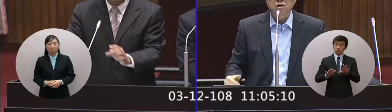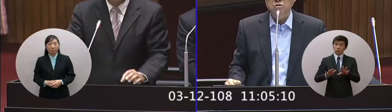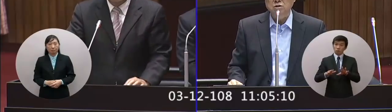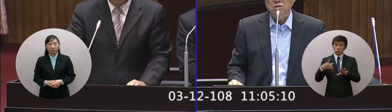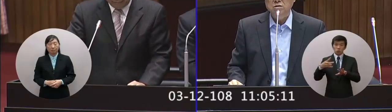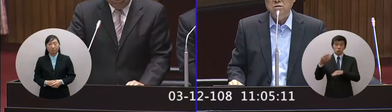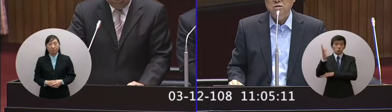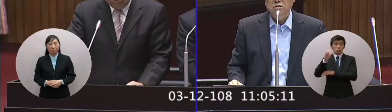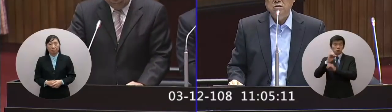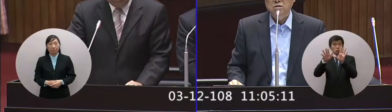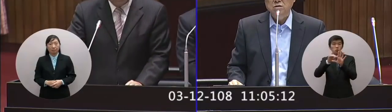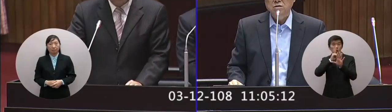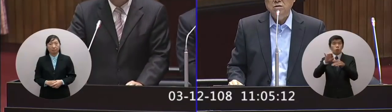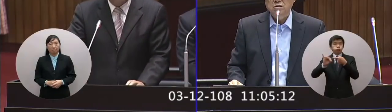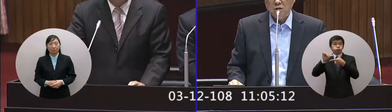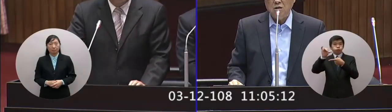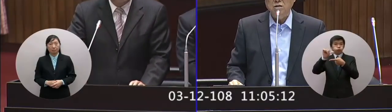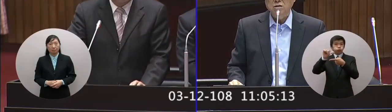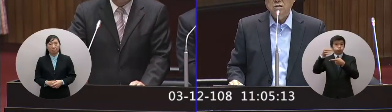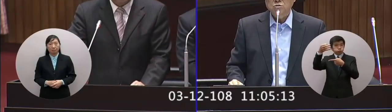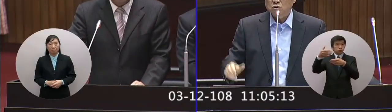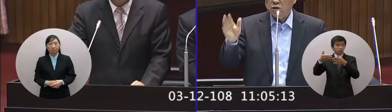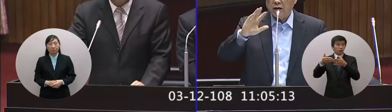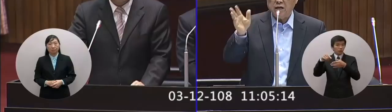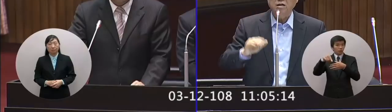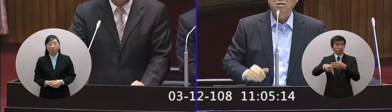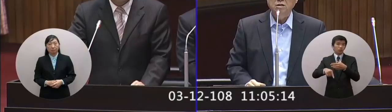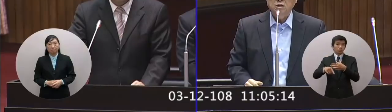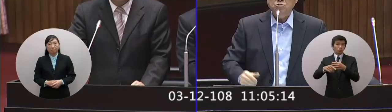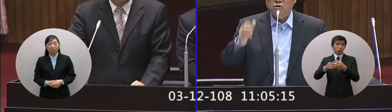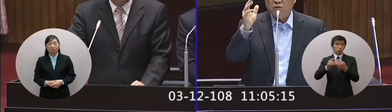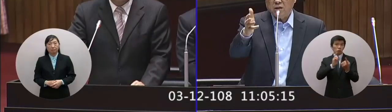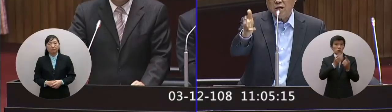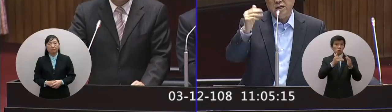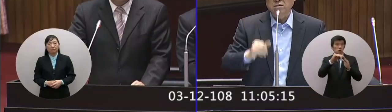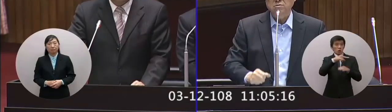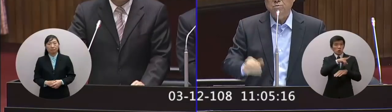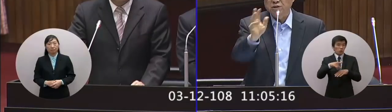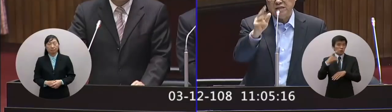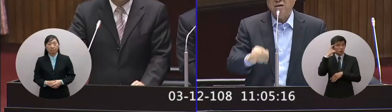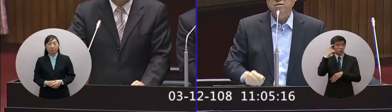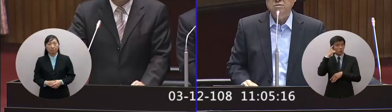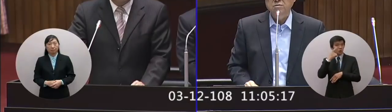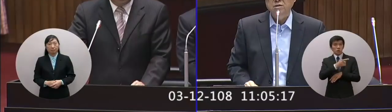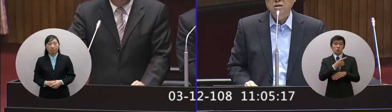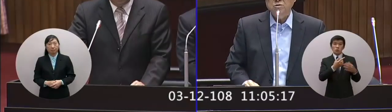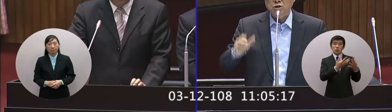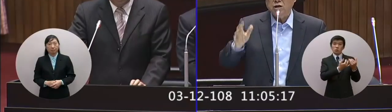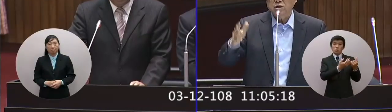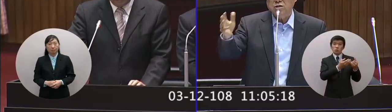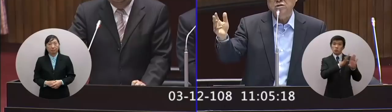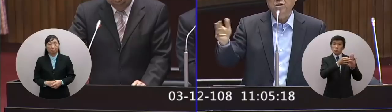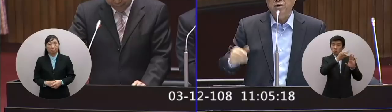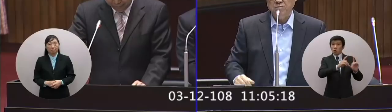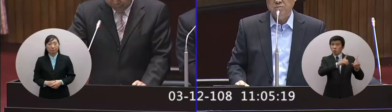收5%的营业税，真的，对学校来讲，学费要涨不能涨，